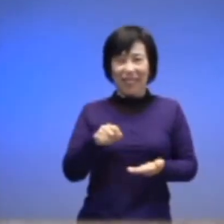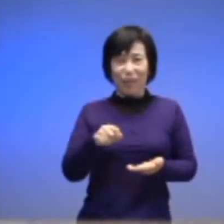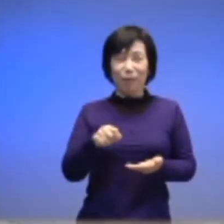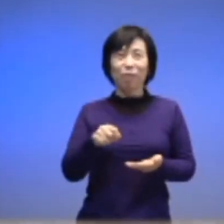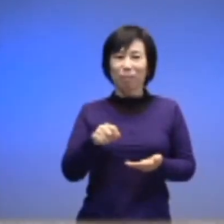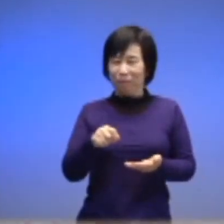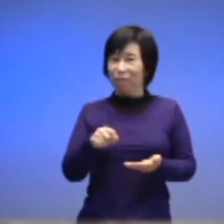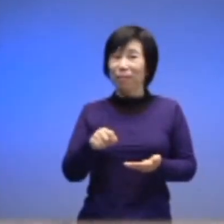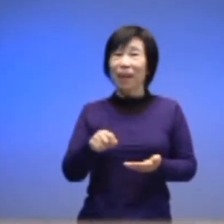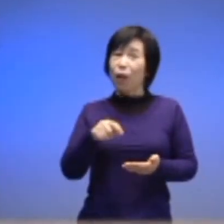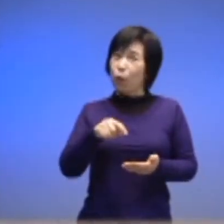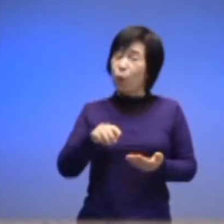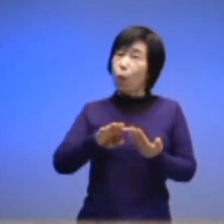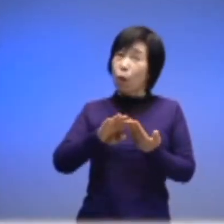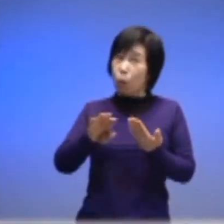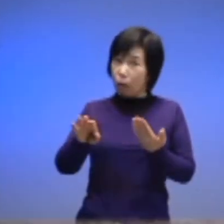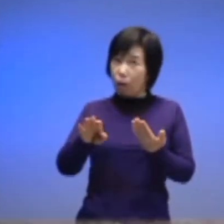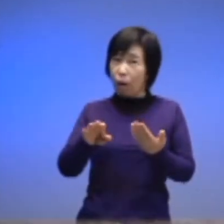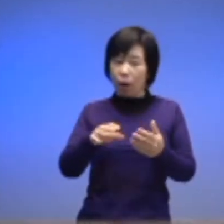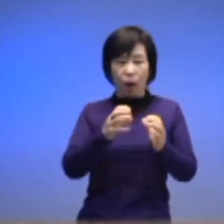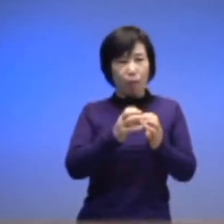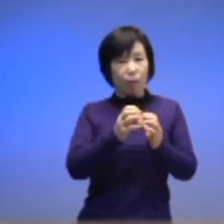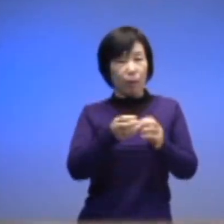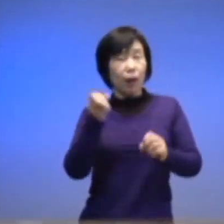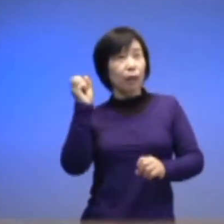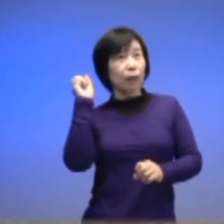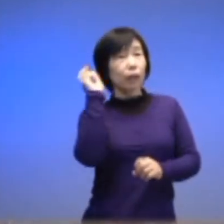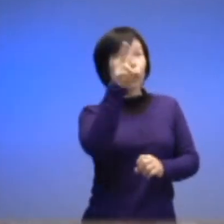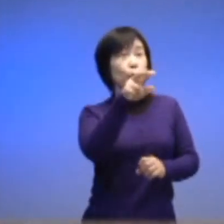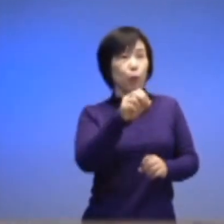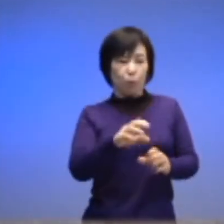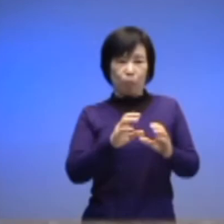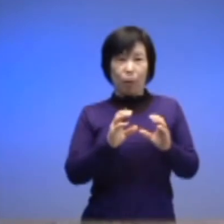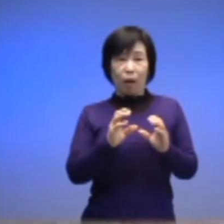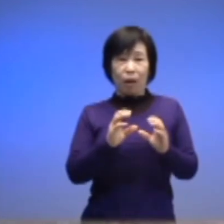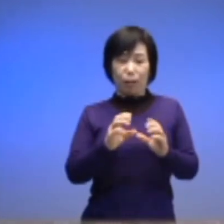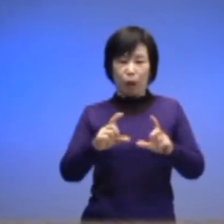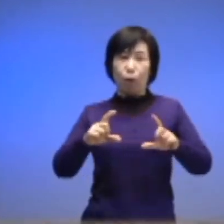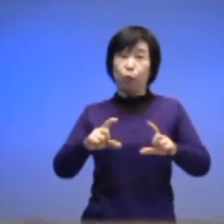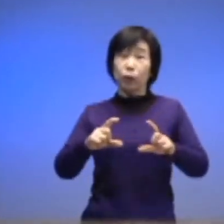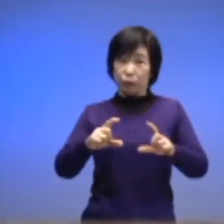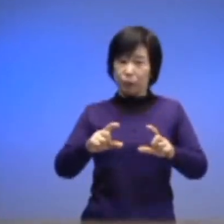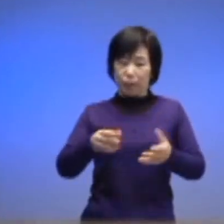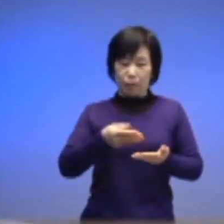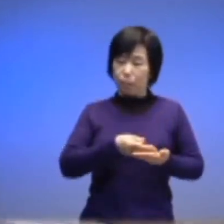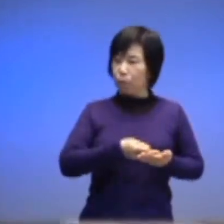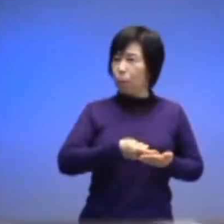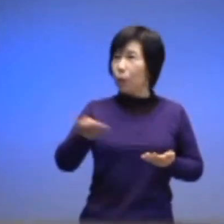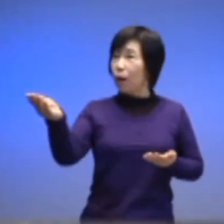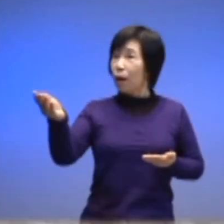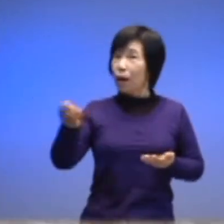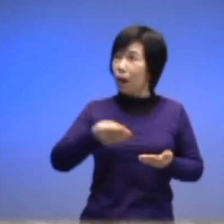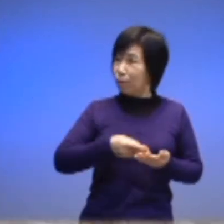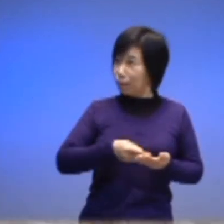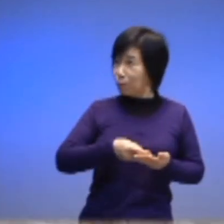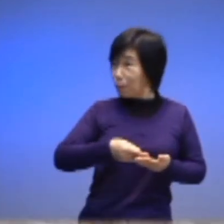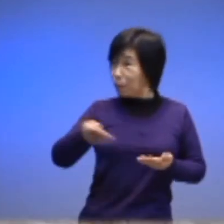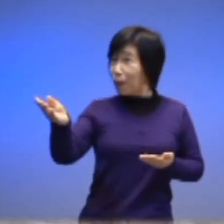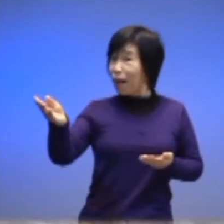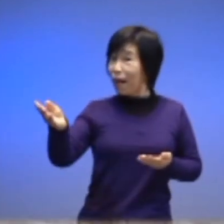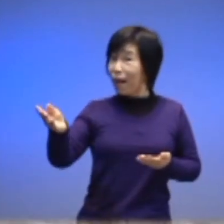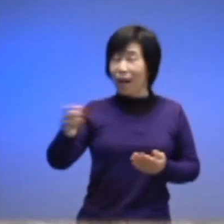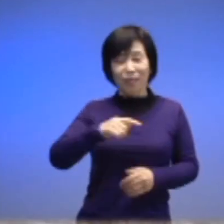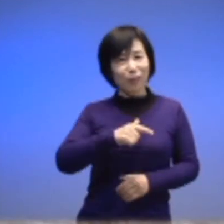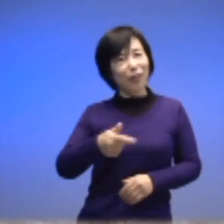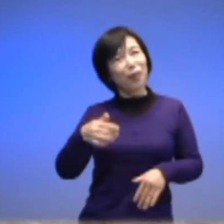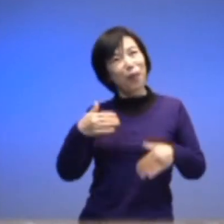ました。これだけ広い芝生広場やから、キャッチボールとかフリスビーとか、家から道具を持